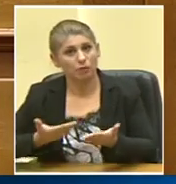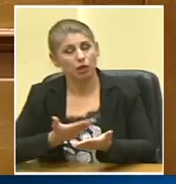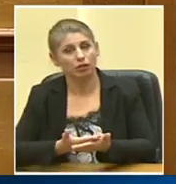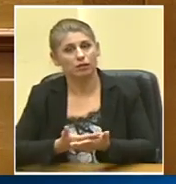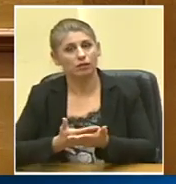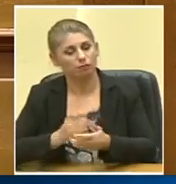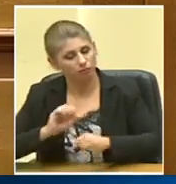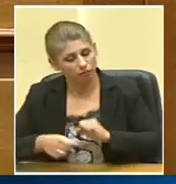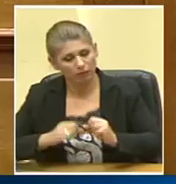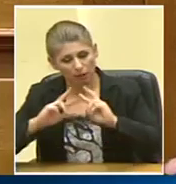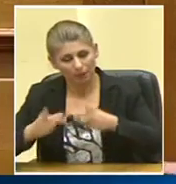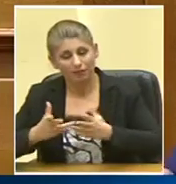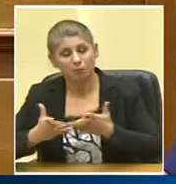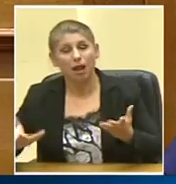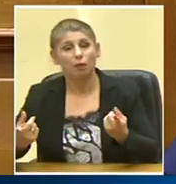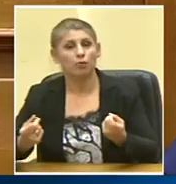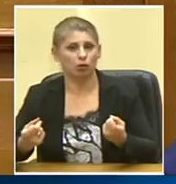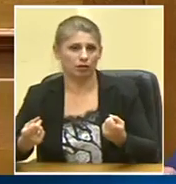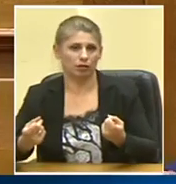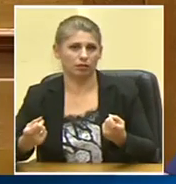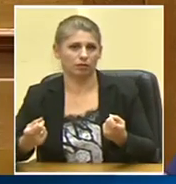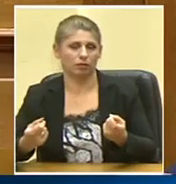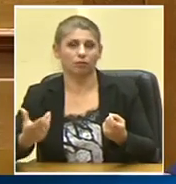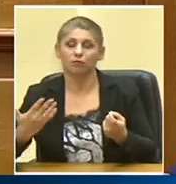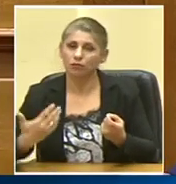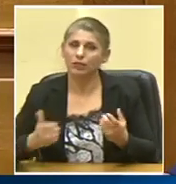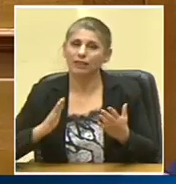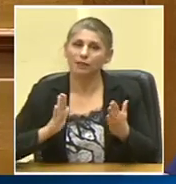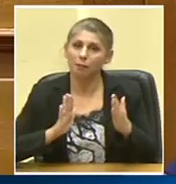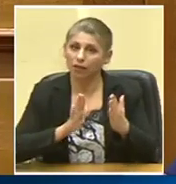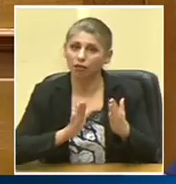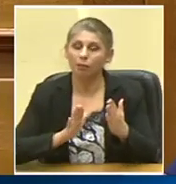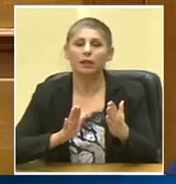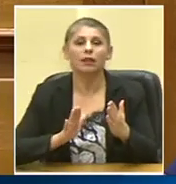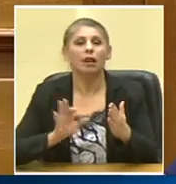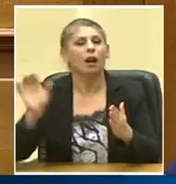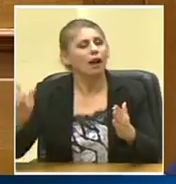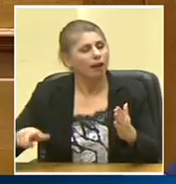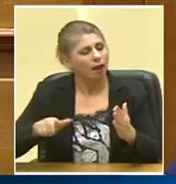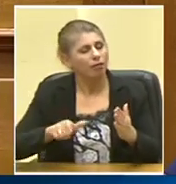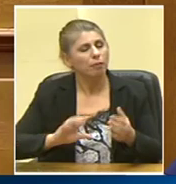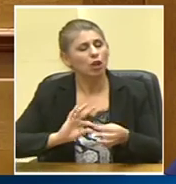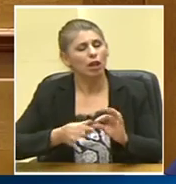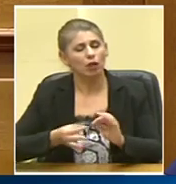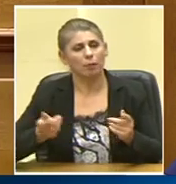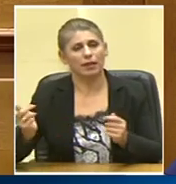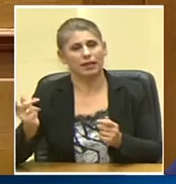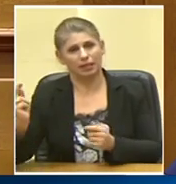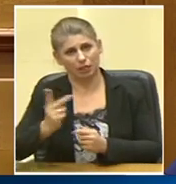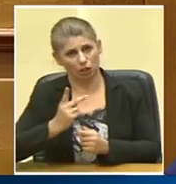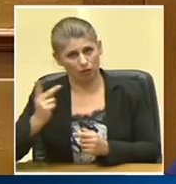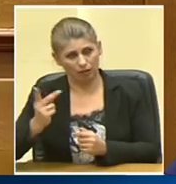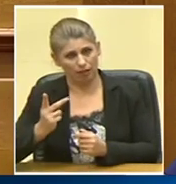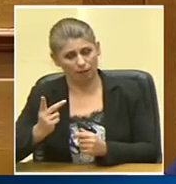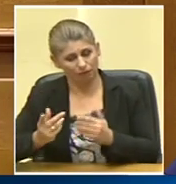να απαντήσει και στις μεγάλες προκλήσεις με τις οποίες βρίσκεται αντιμέτωπη κάθε οργανωμένη κοινωνία στην αυγή του 21ου